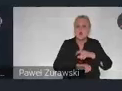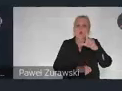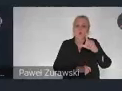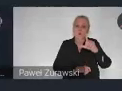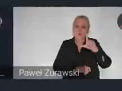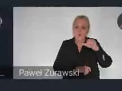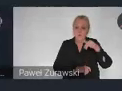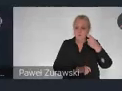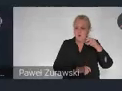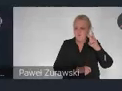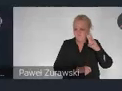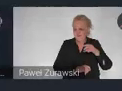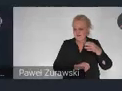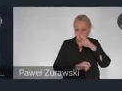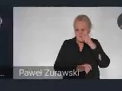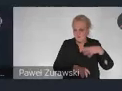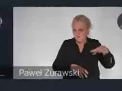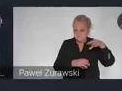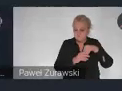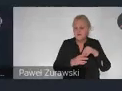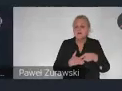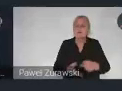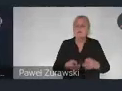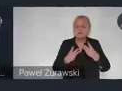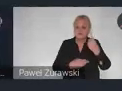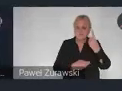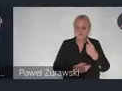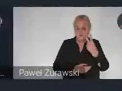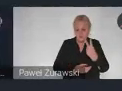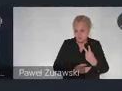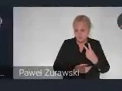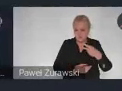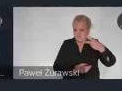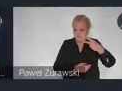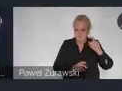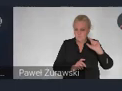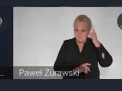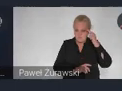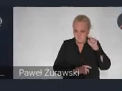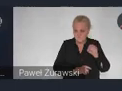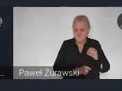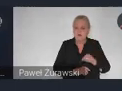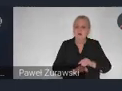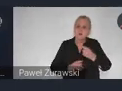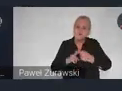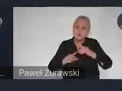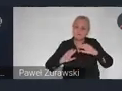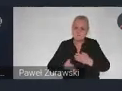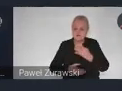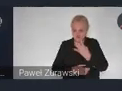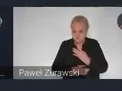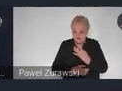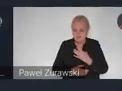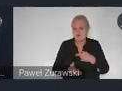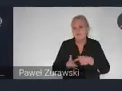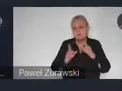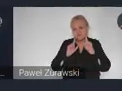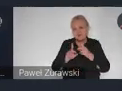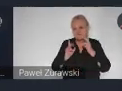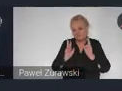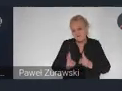dotyczy to priorytetu pierwszego drugiego zwłaszcza mniej priorytetu czwartego gdy rzeczywiście